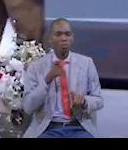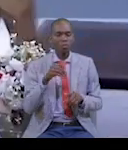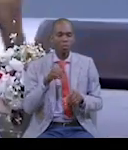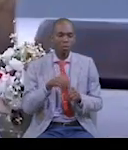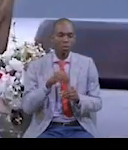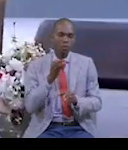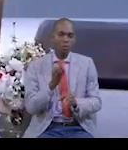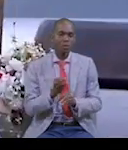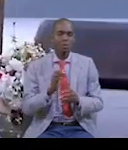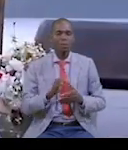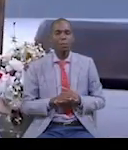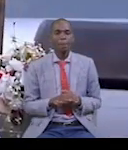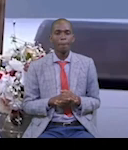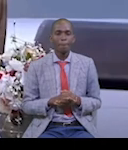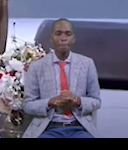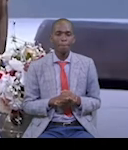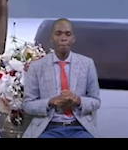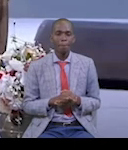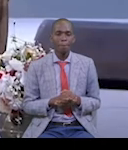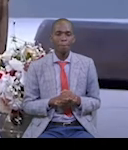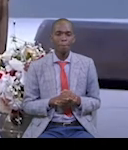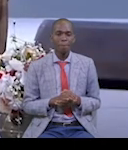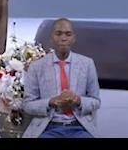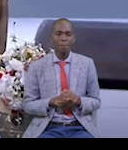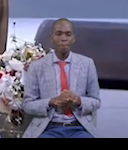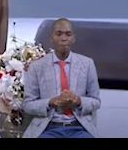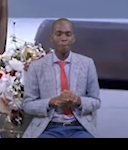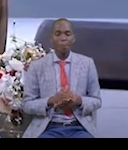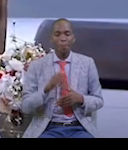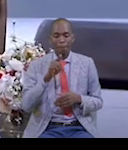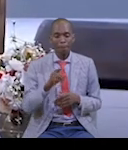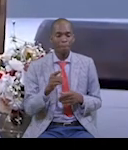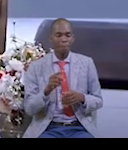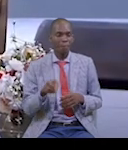లో పనిచేస్తున్నారో వారి విశ్వాసం వేరు, మీ విశ్వాసం వేరు. You